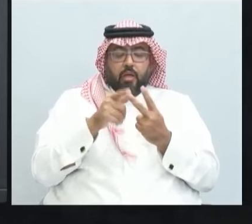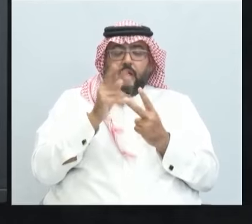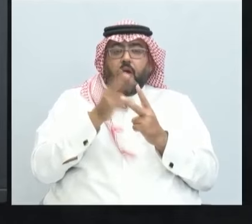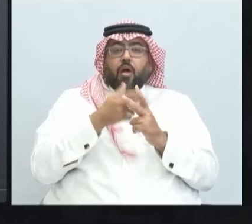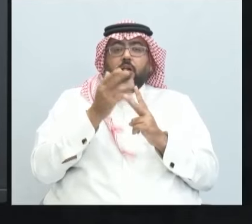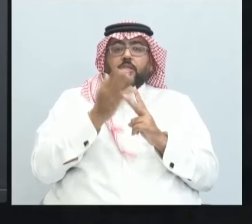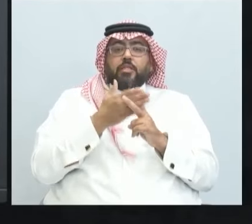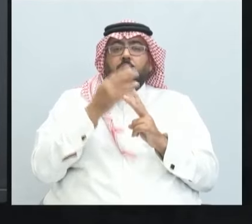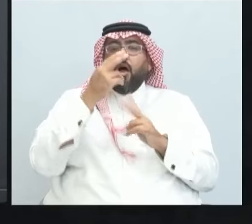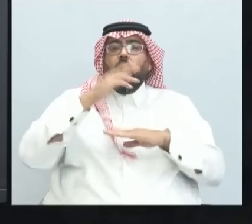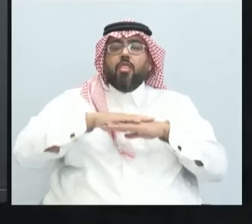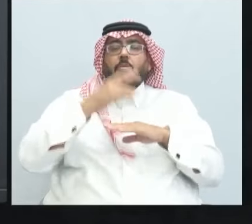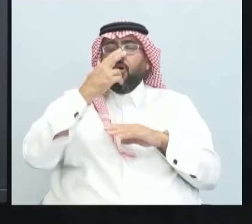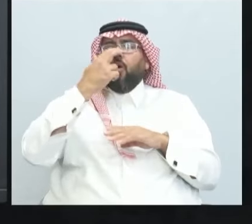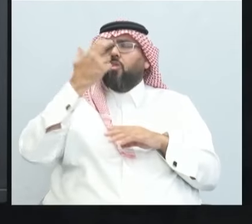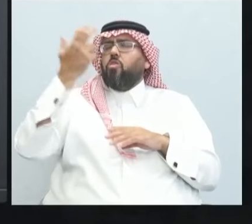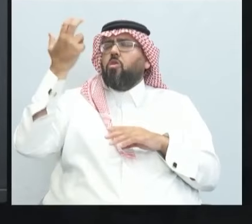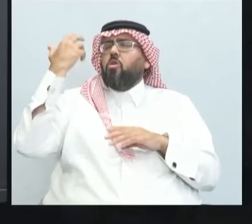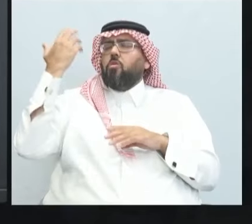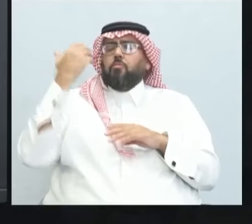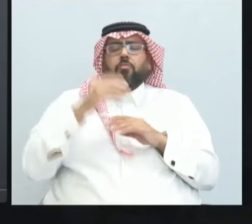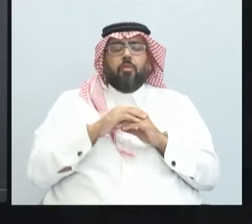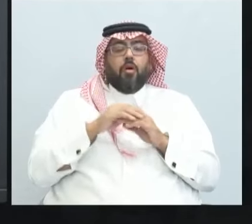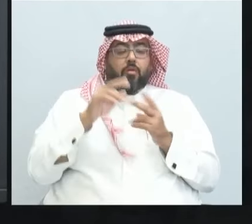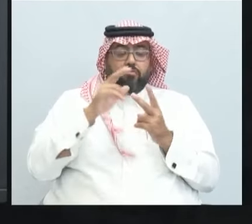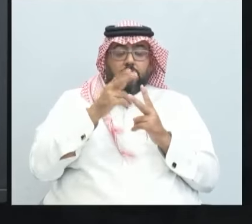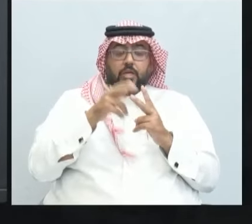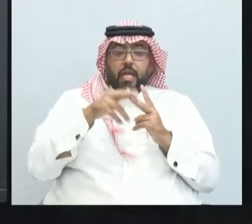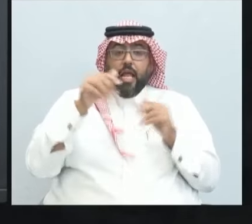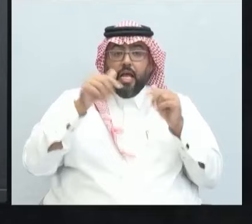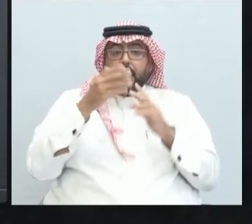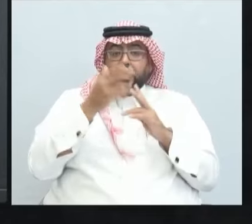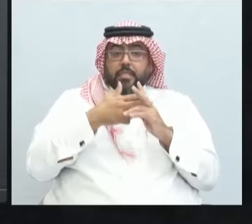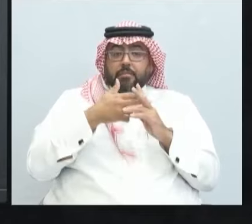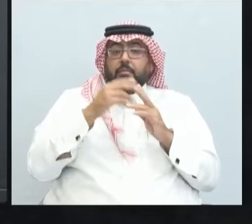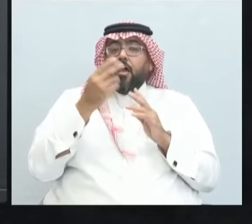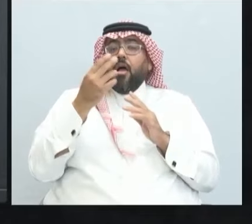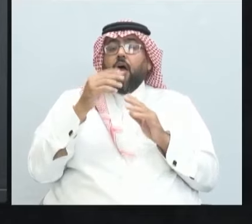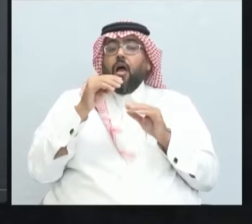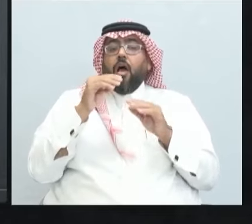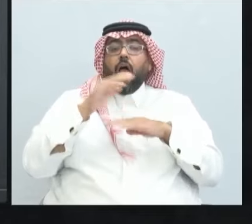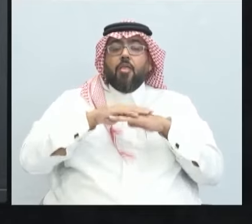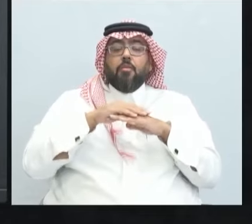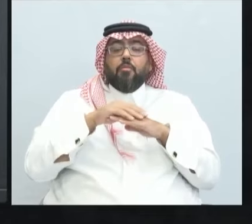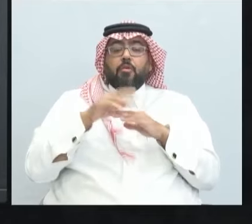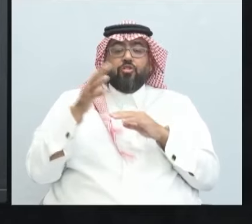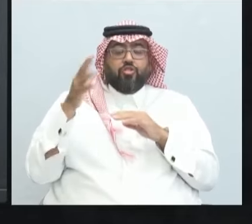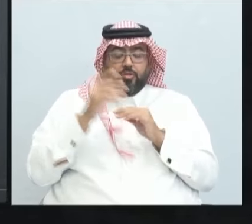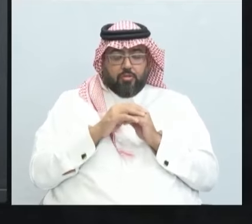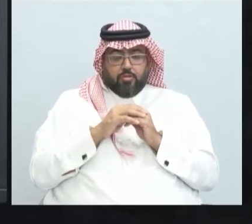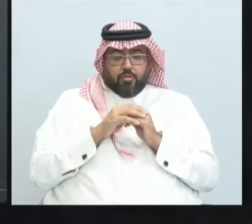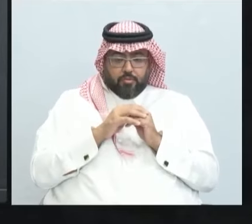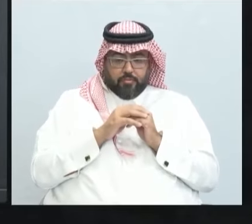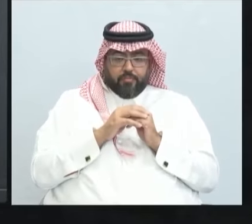الحديث عن الادب القديم القسم الثاني الحديث فيه عن الادب الحديث الادب القديم من عصر الجاهلي